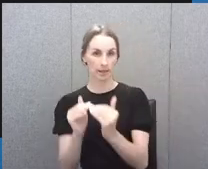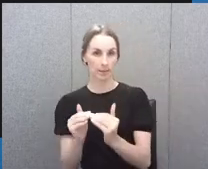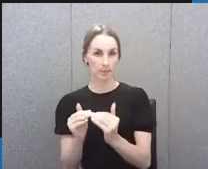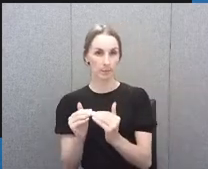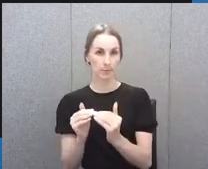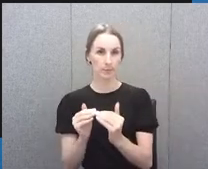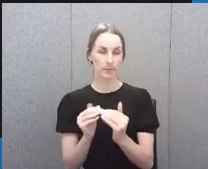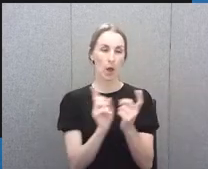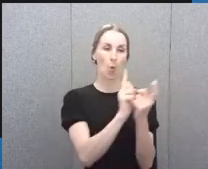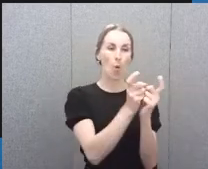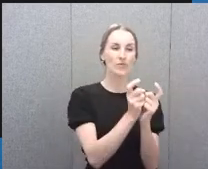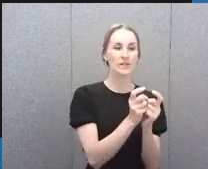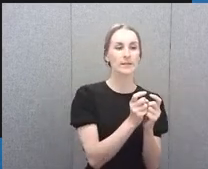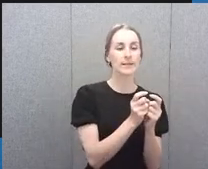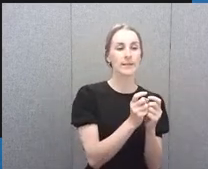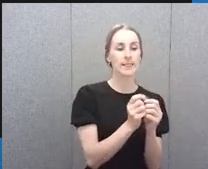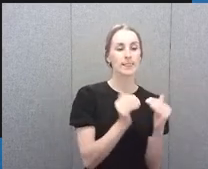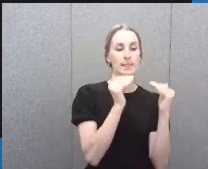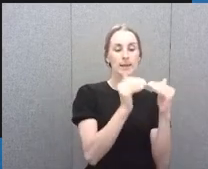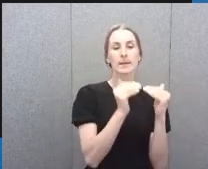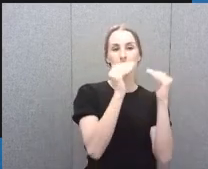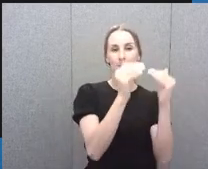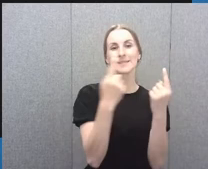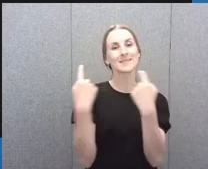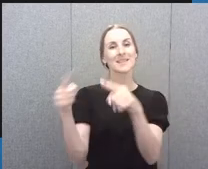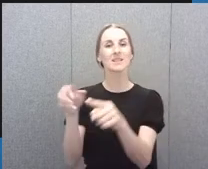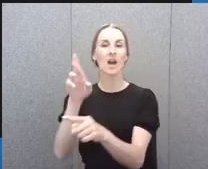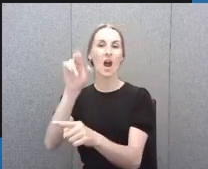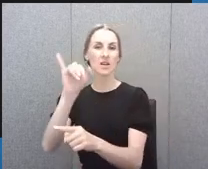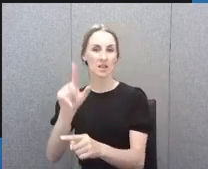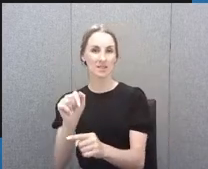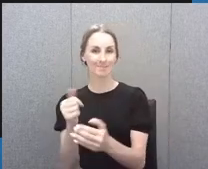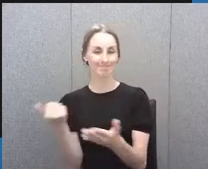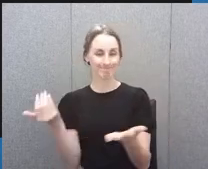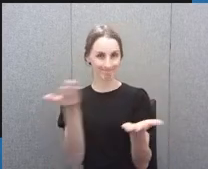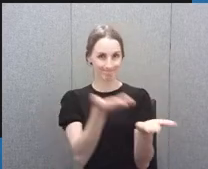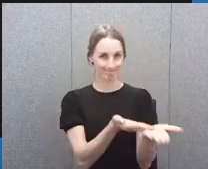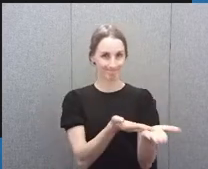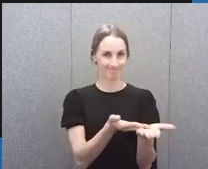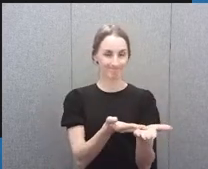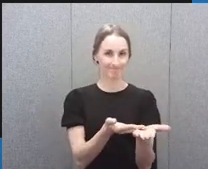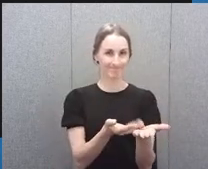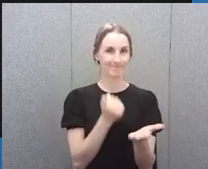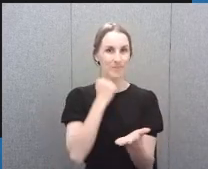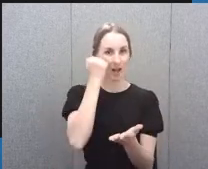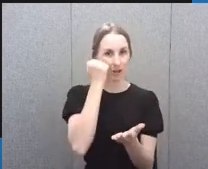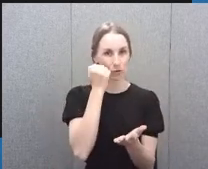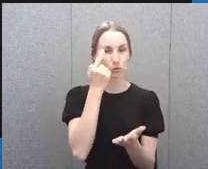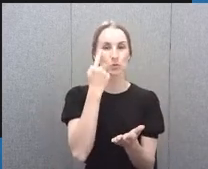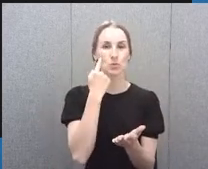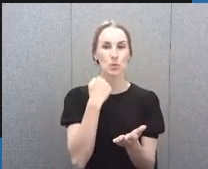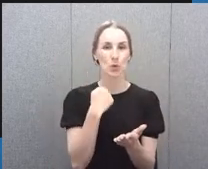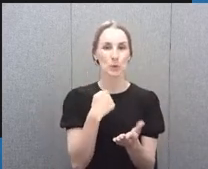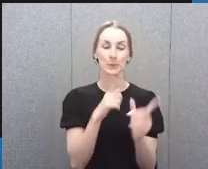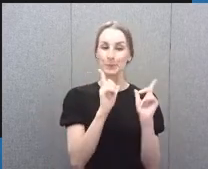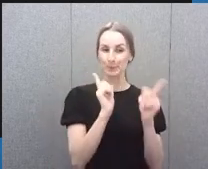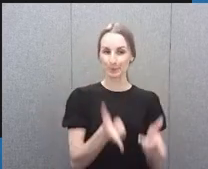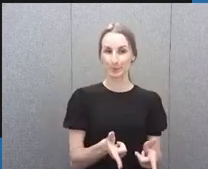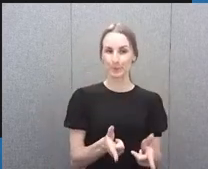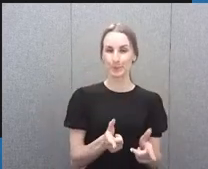правам, по гендерному равенству? Вторая роса, пожалуйста. Большое спасибо. Далее еще